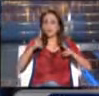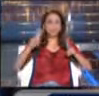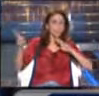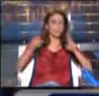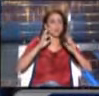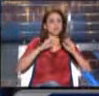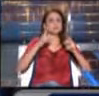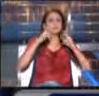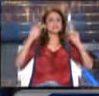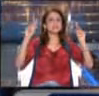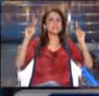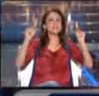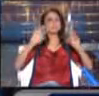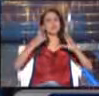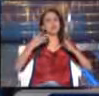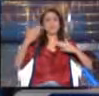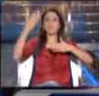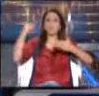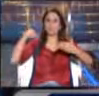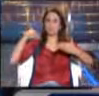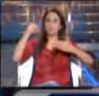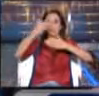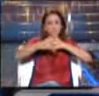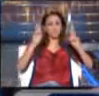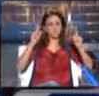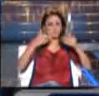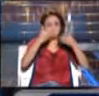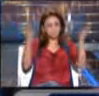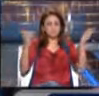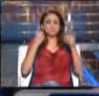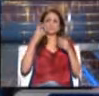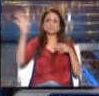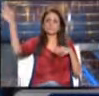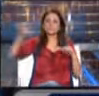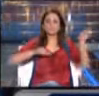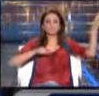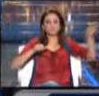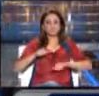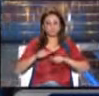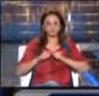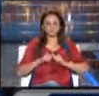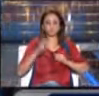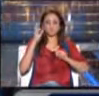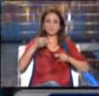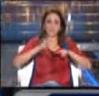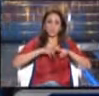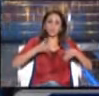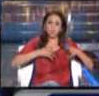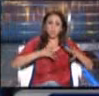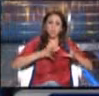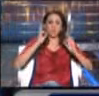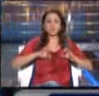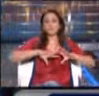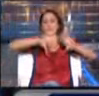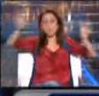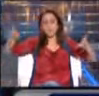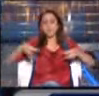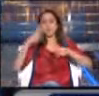امام الكاميرات او خلف الكاميرات، لكن بالتاكيد انا بشوف عشان نقدر يرجع النشاط الرياضي لازم الجميع